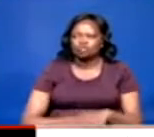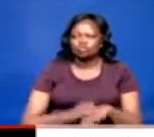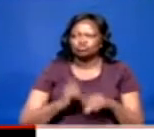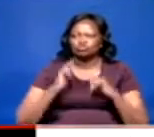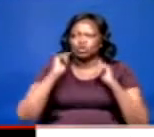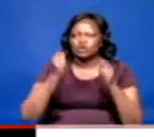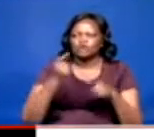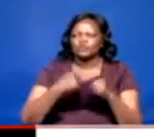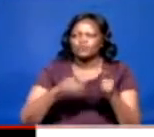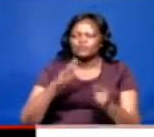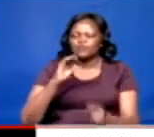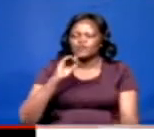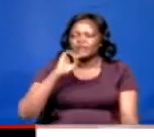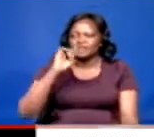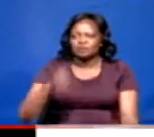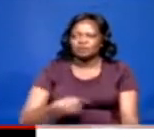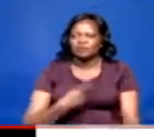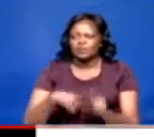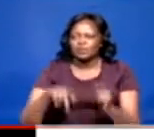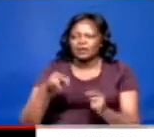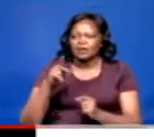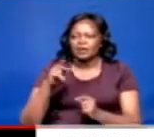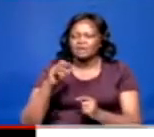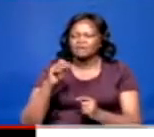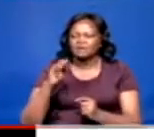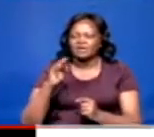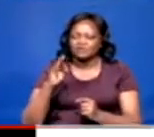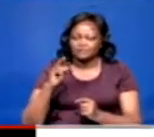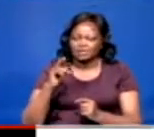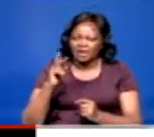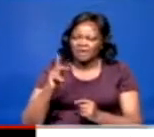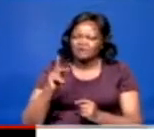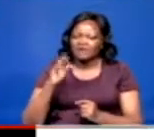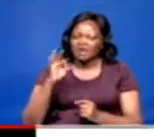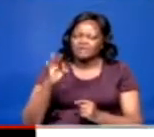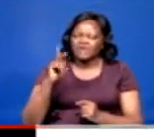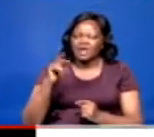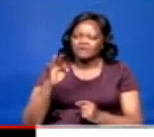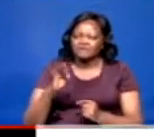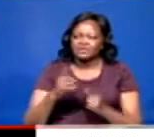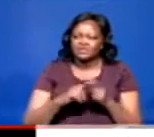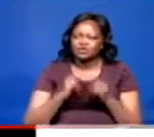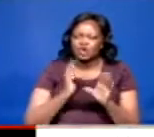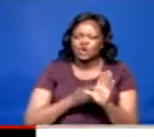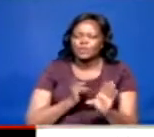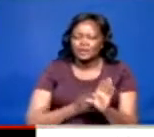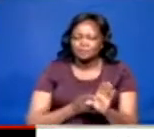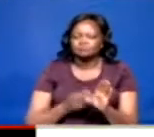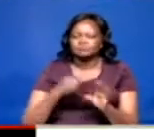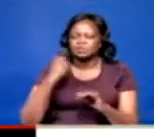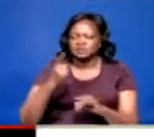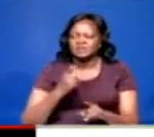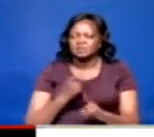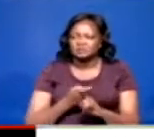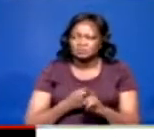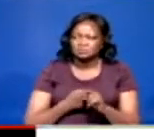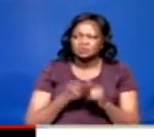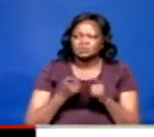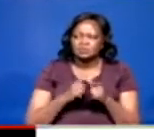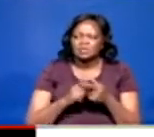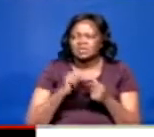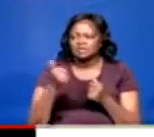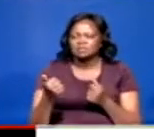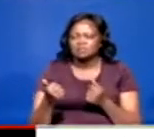kwa kamati ya FKF. Aidha, timu hizo mbili zitashiriki kwenye ligi ya NSL msimu ujao. Awali Kona Rangers